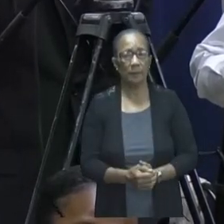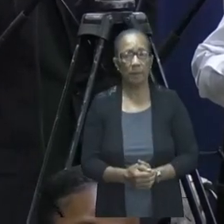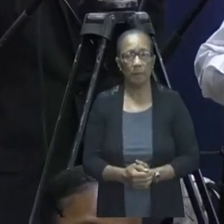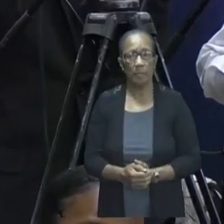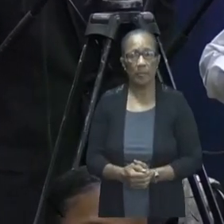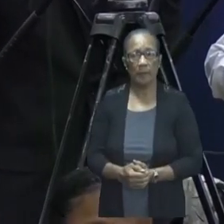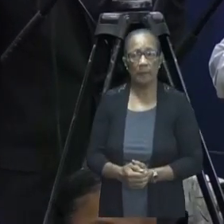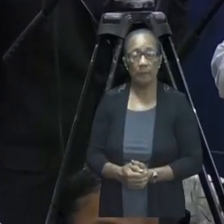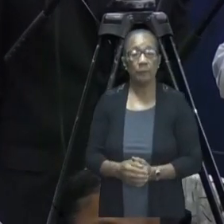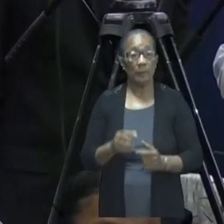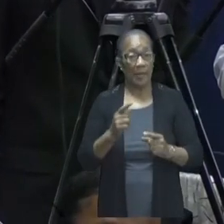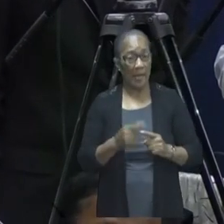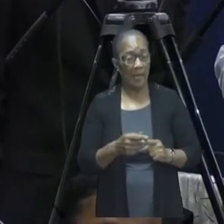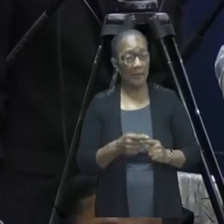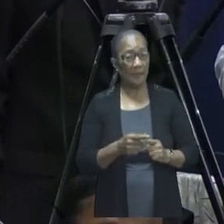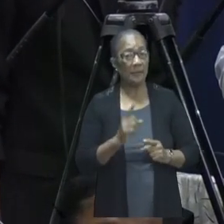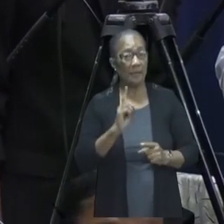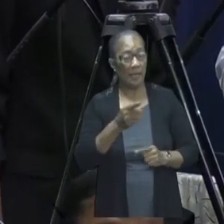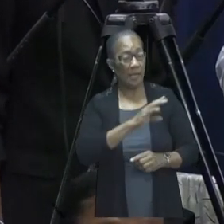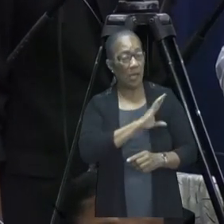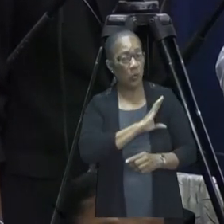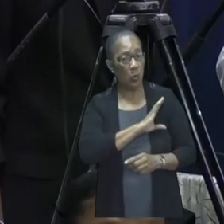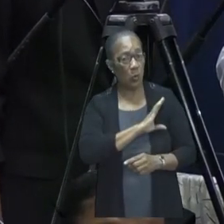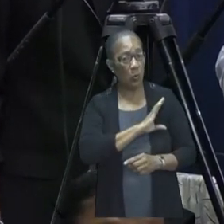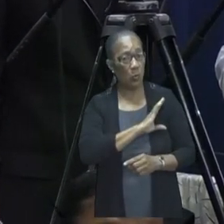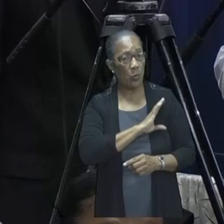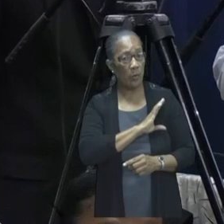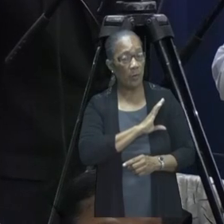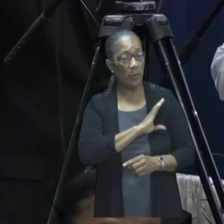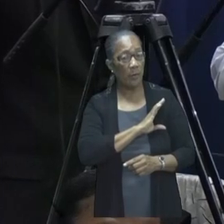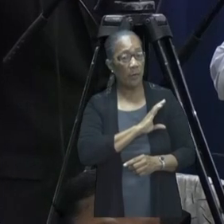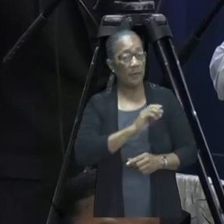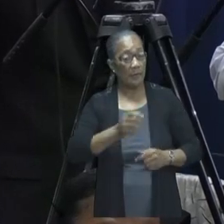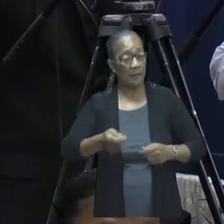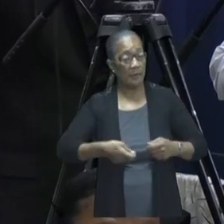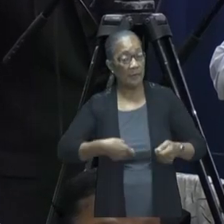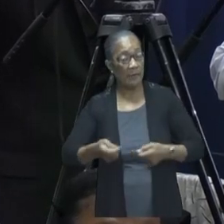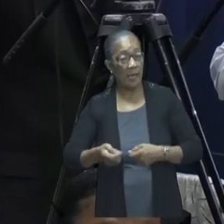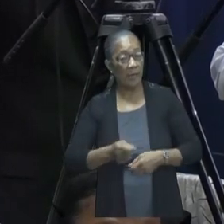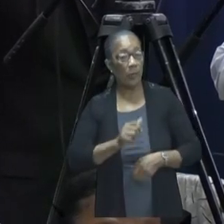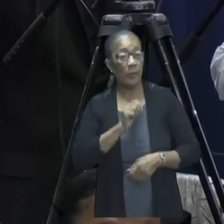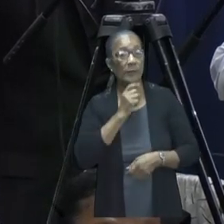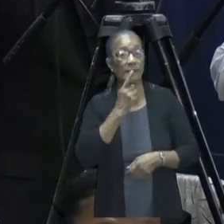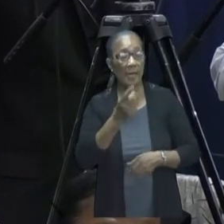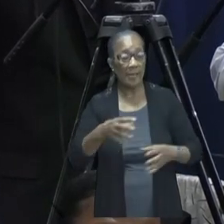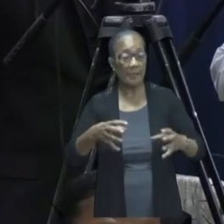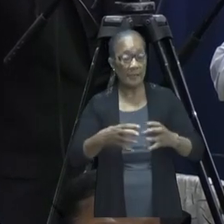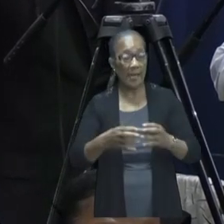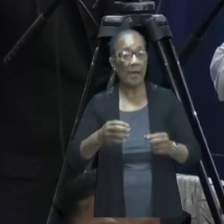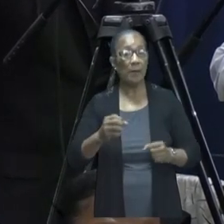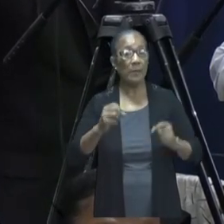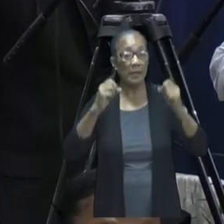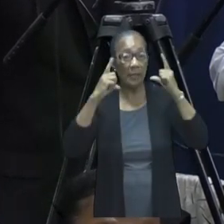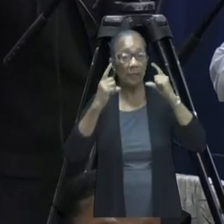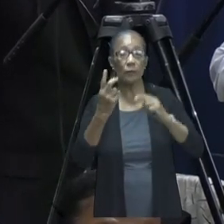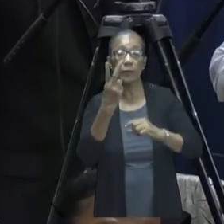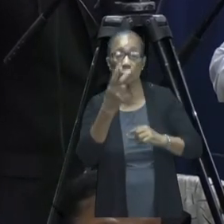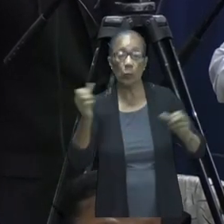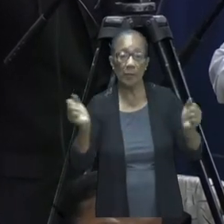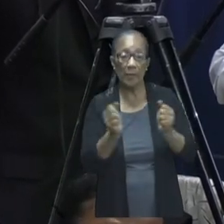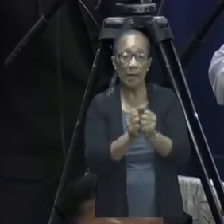en zijn er tot slot zijn er zaken waarvan u zegt samenleving uw jaren